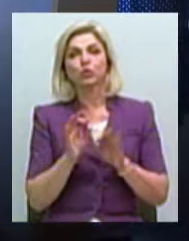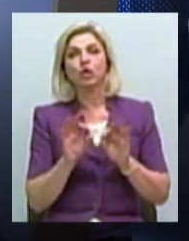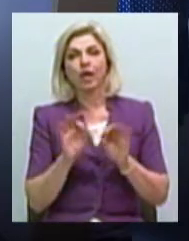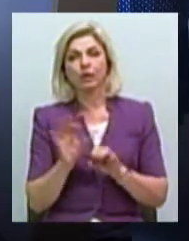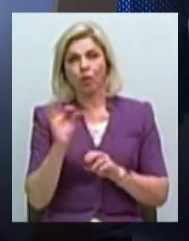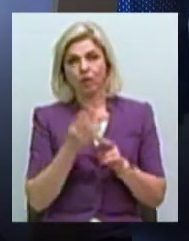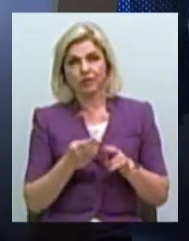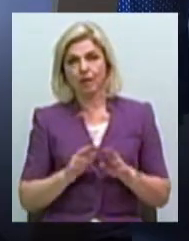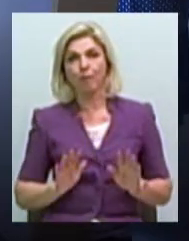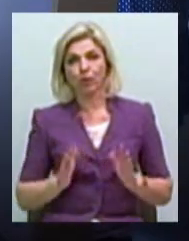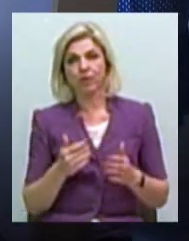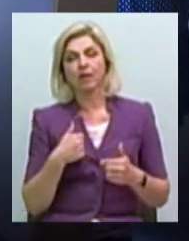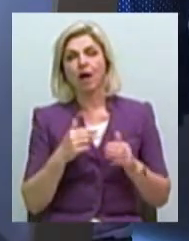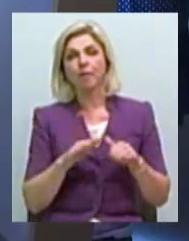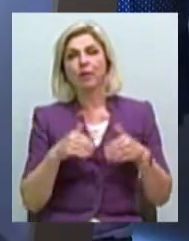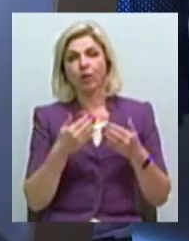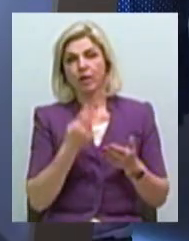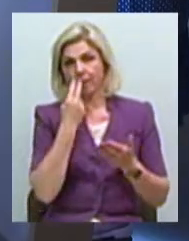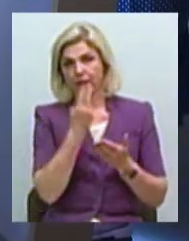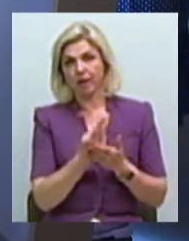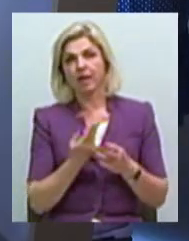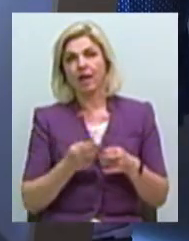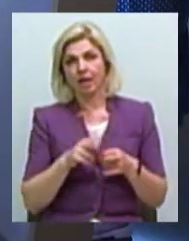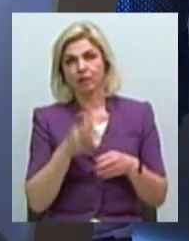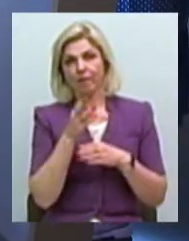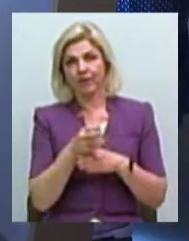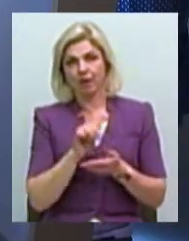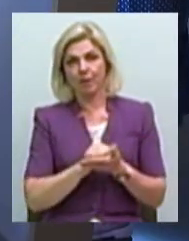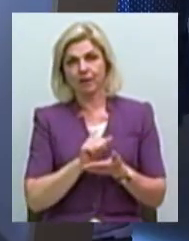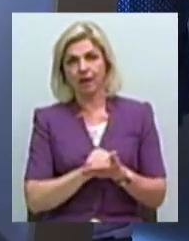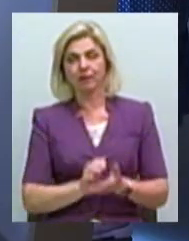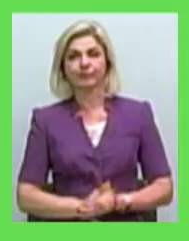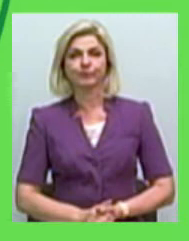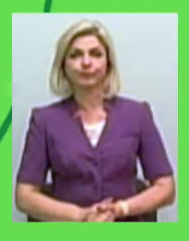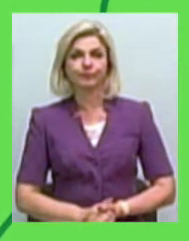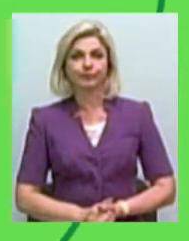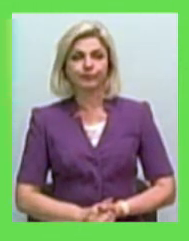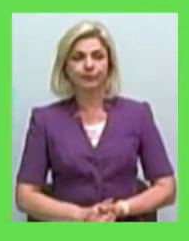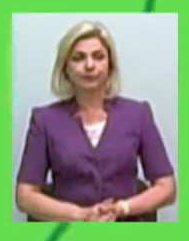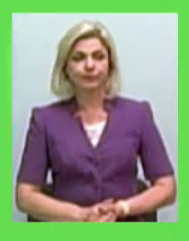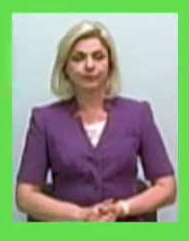цю подію. І я пропоную переглянути їх відеоматеріал. Прошу.